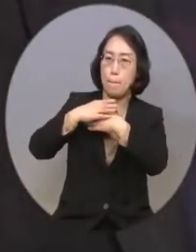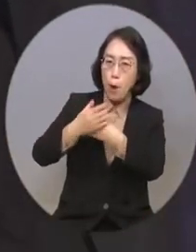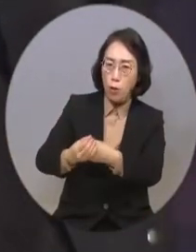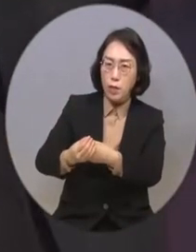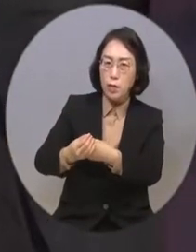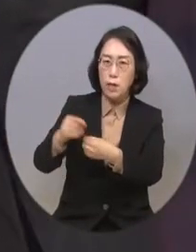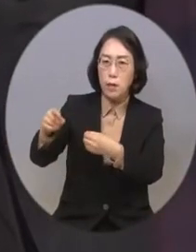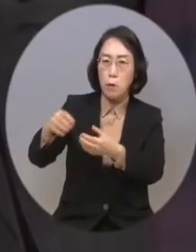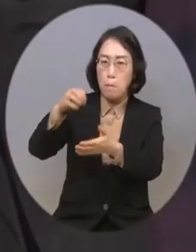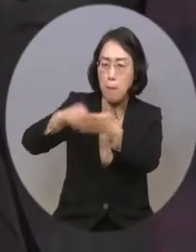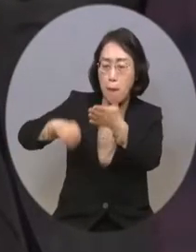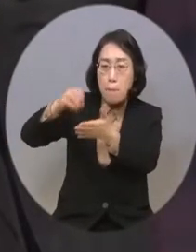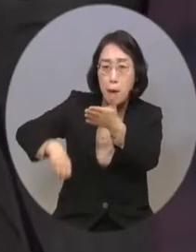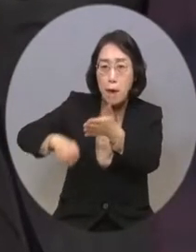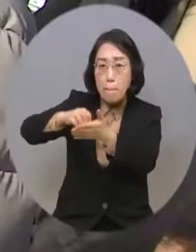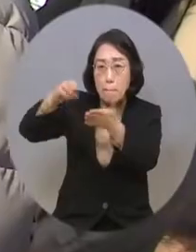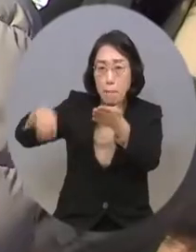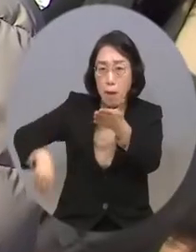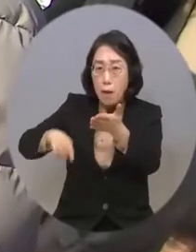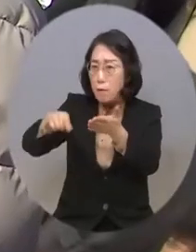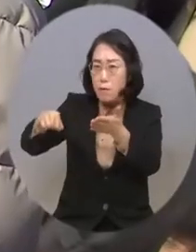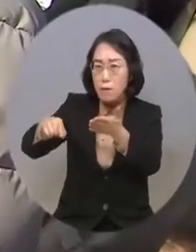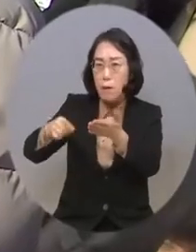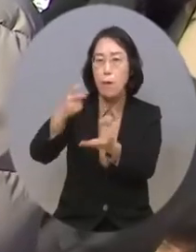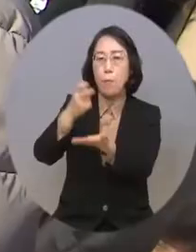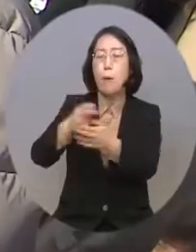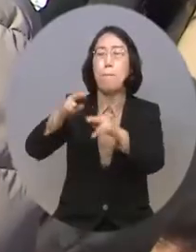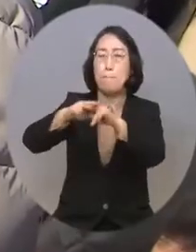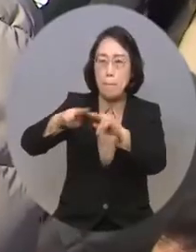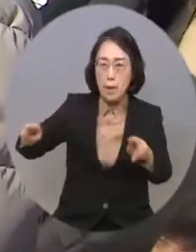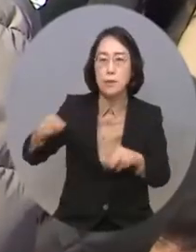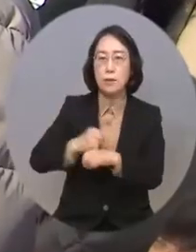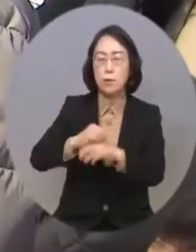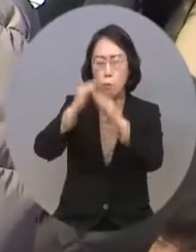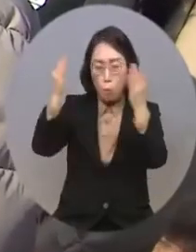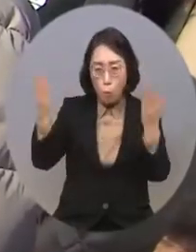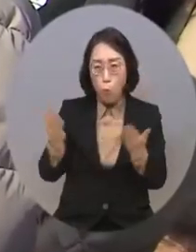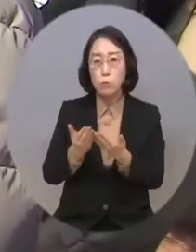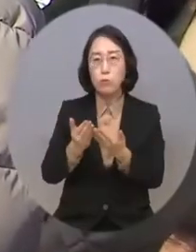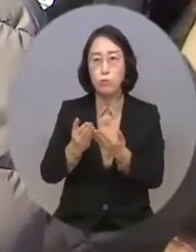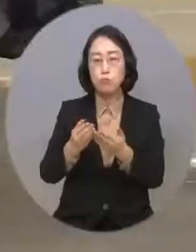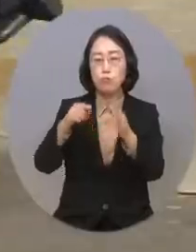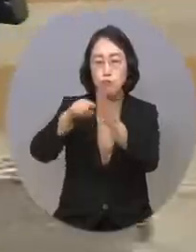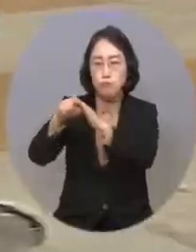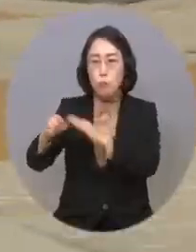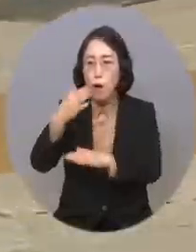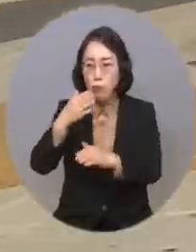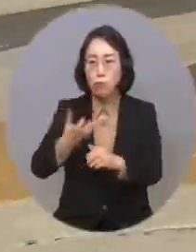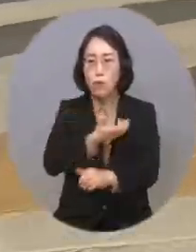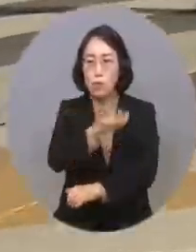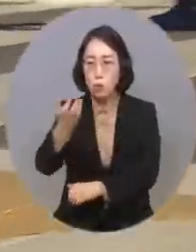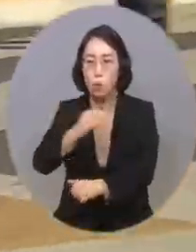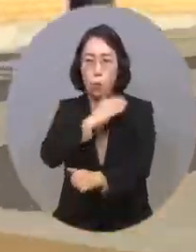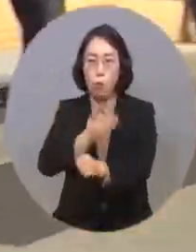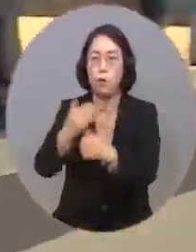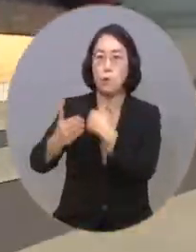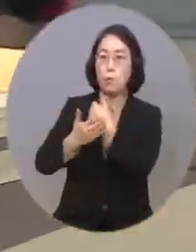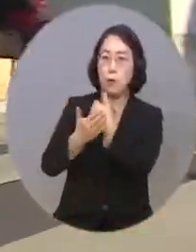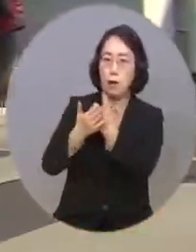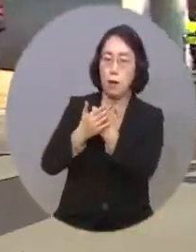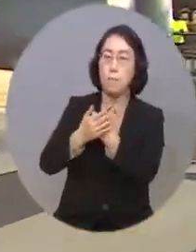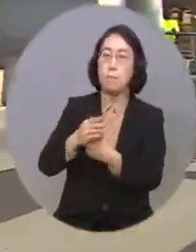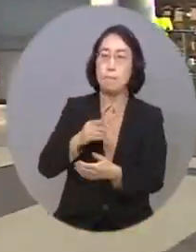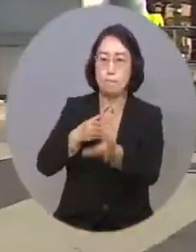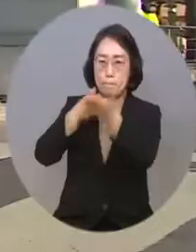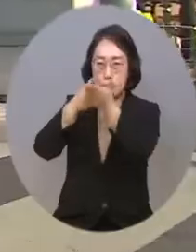기준을 명시하고 있는 관련법 시행령을 폐지해 적극적인 장애인 접근성을 보장하라고 촉구했습니다. 복지TV